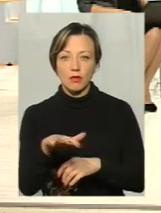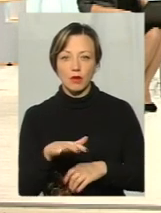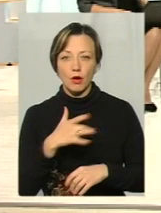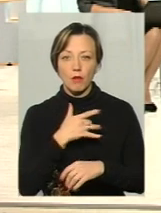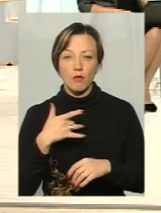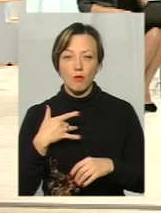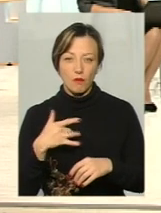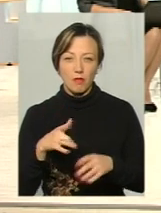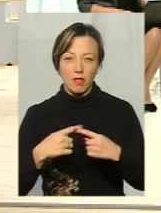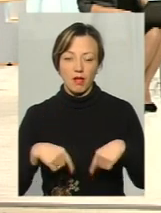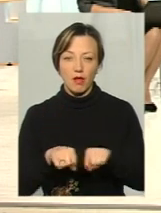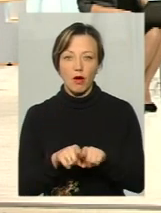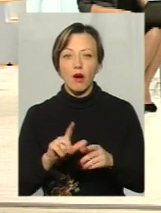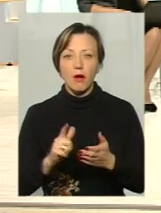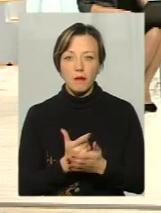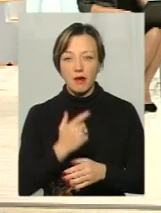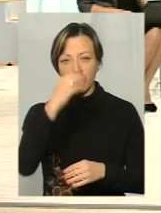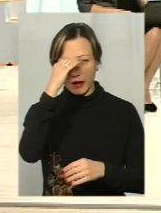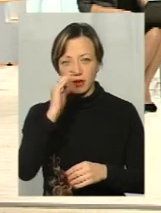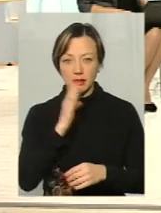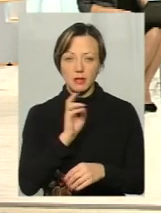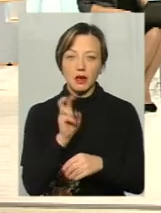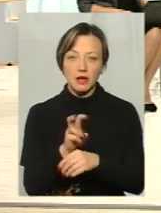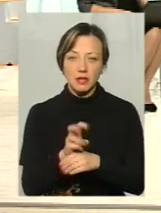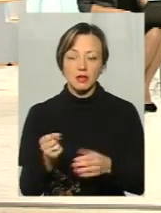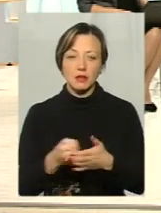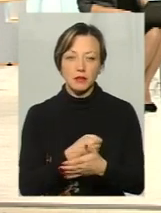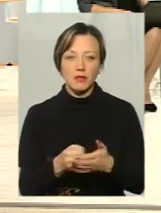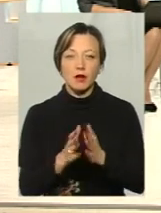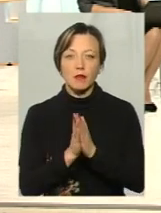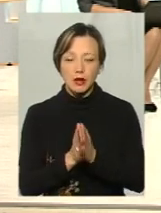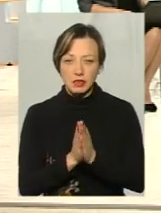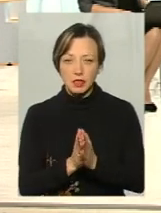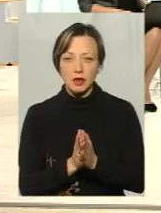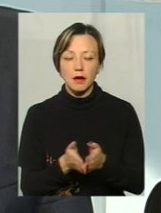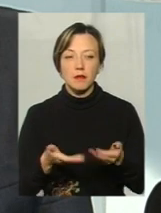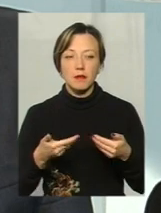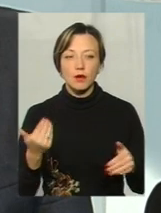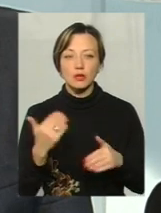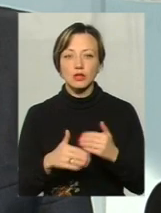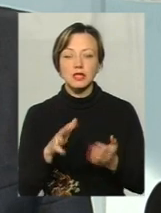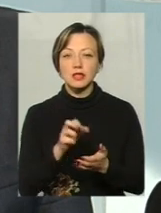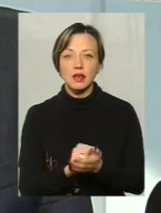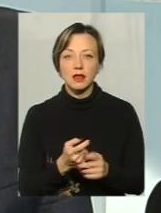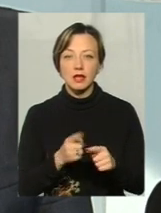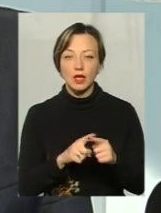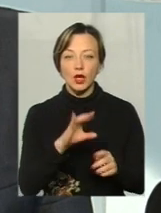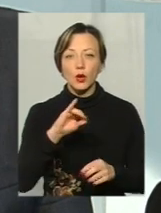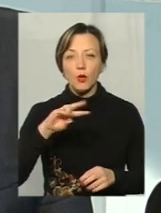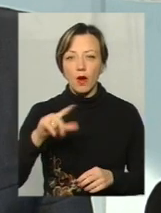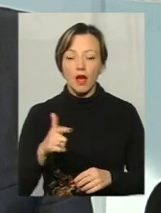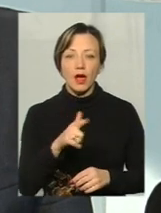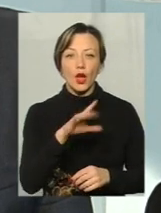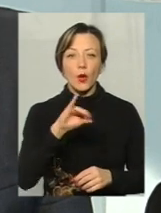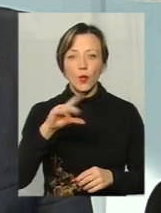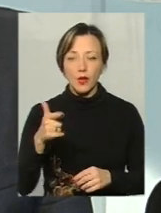пульмонологии. Опять родители ходили, добивались, просили. Понимаете, мы уже заняты этим с июля или с июня месяца.